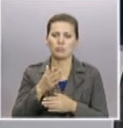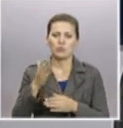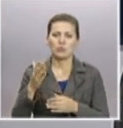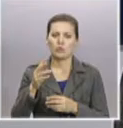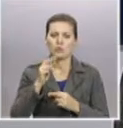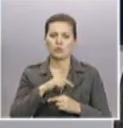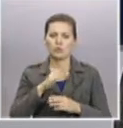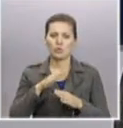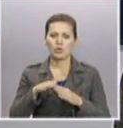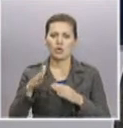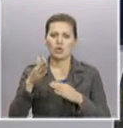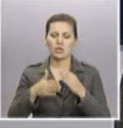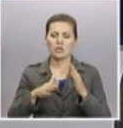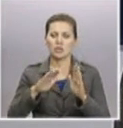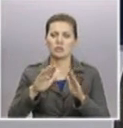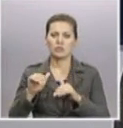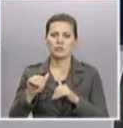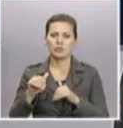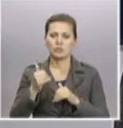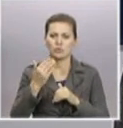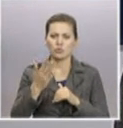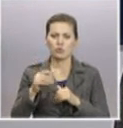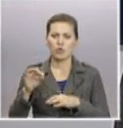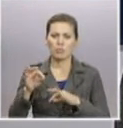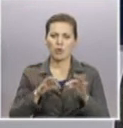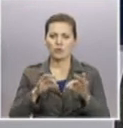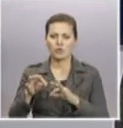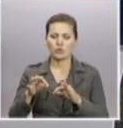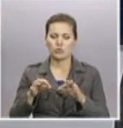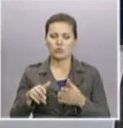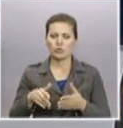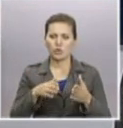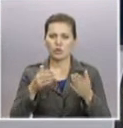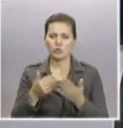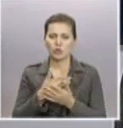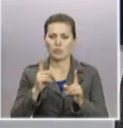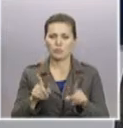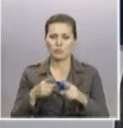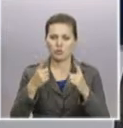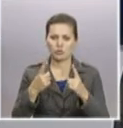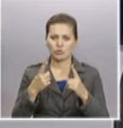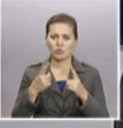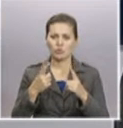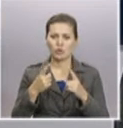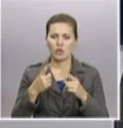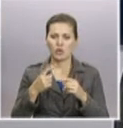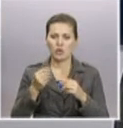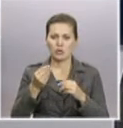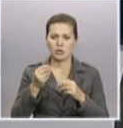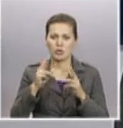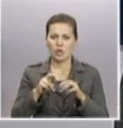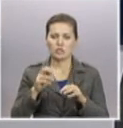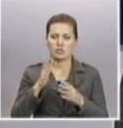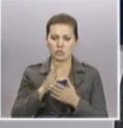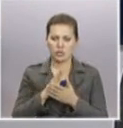Ол жұмыстар толық аяқталғаннан кейін сол жобалардың өзінде жолдарды қайтадан қалпына келтіру қаражаты